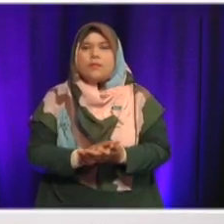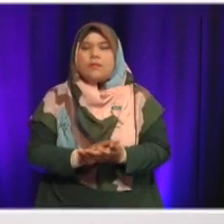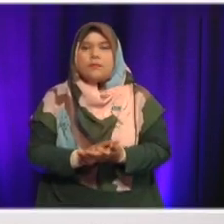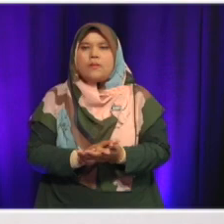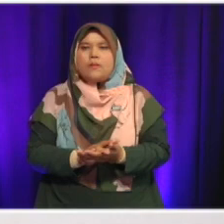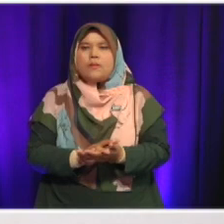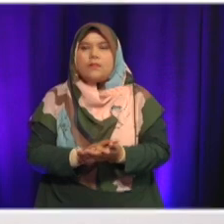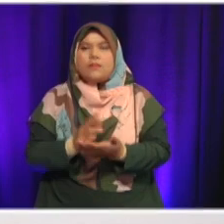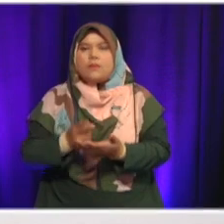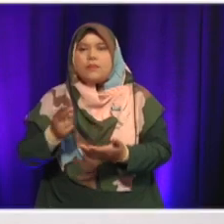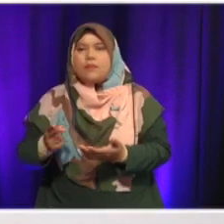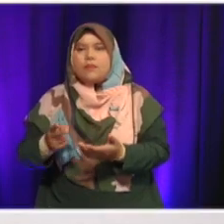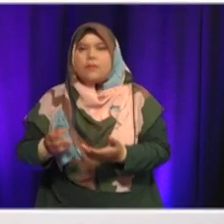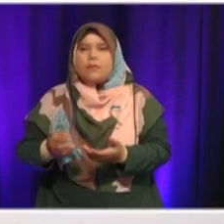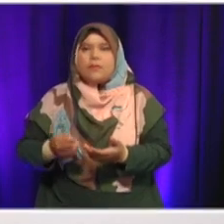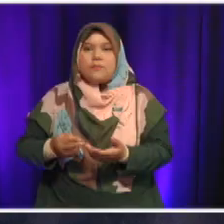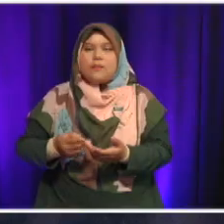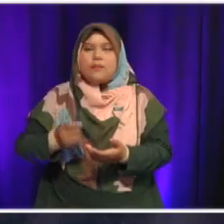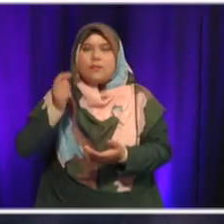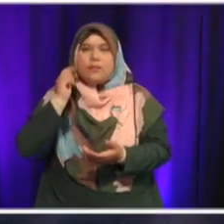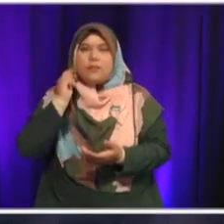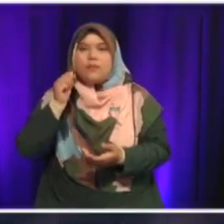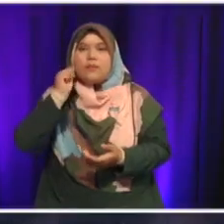bahan mentah tadi kita dari tadi